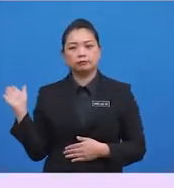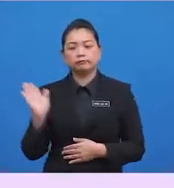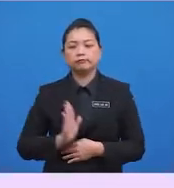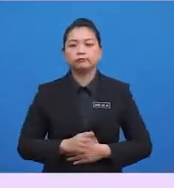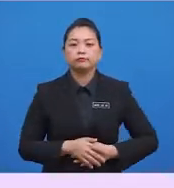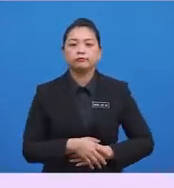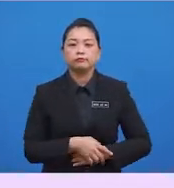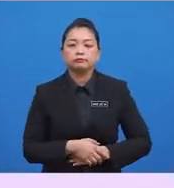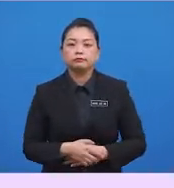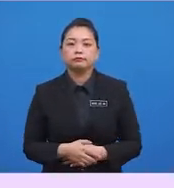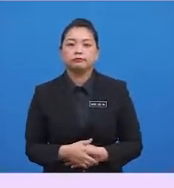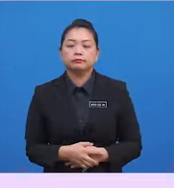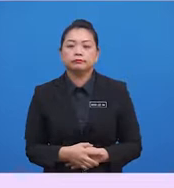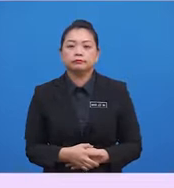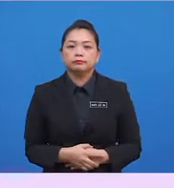ini.